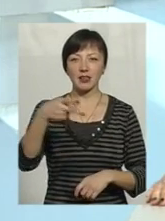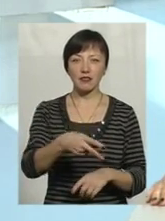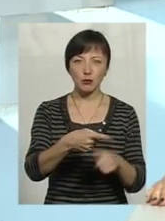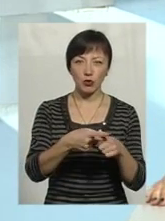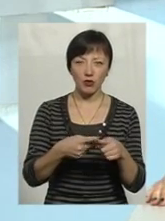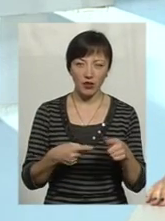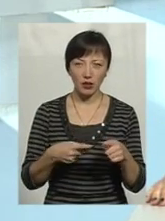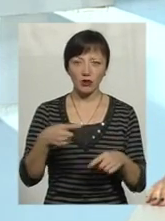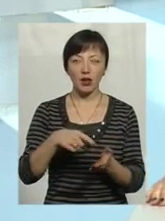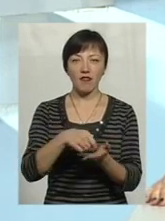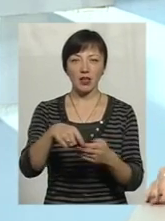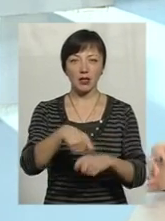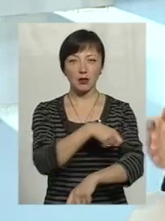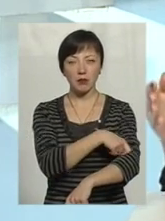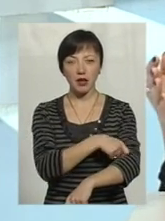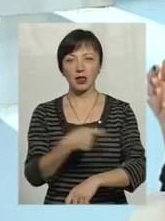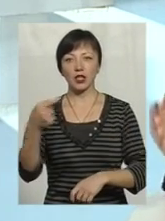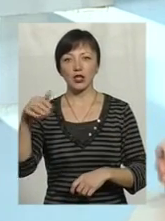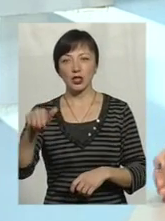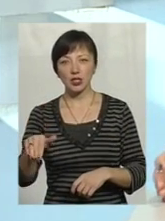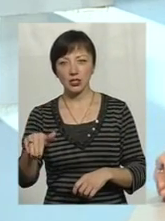2,5 тисячі квадратних метрів. Так,